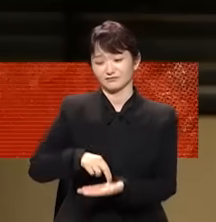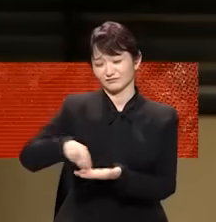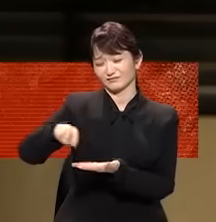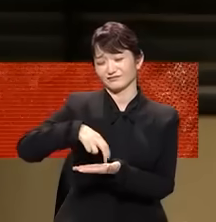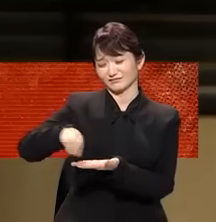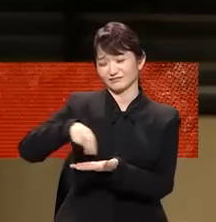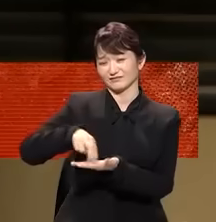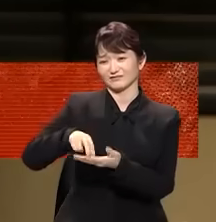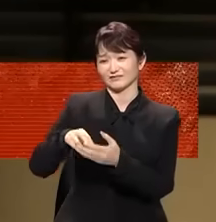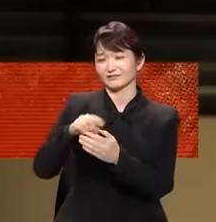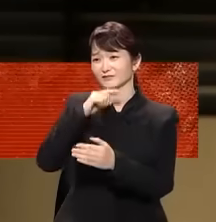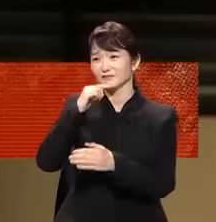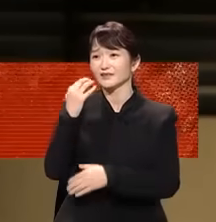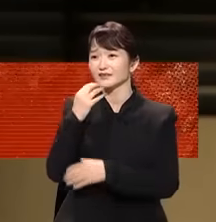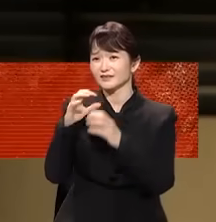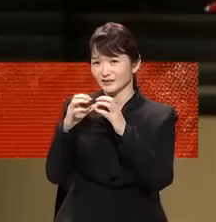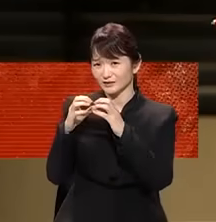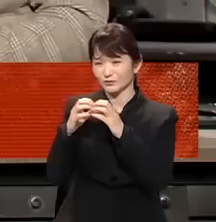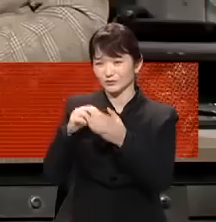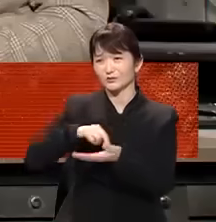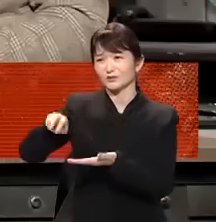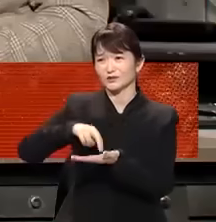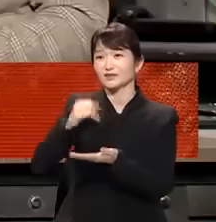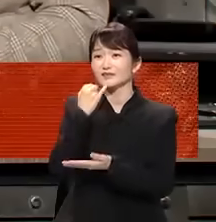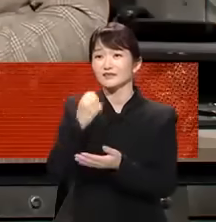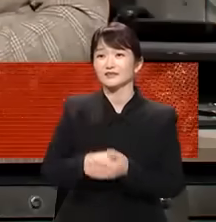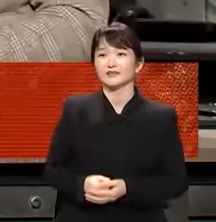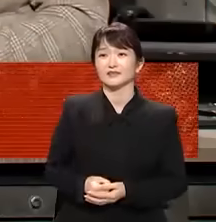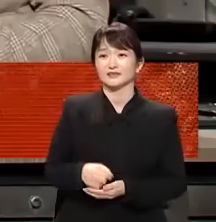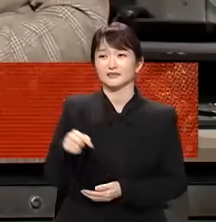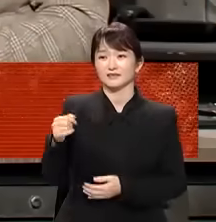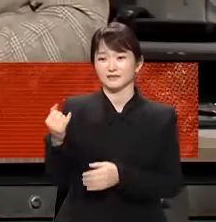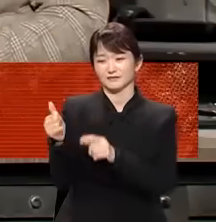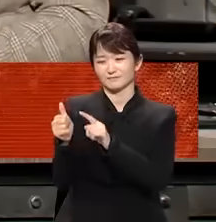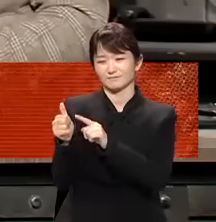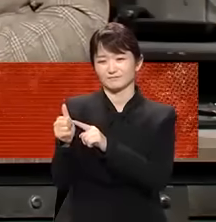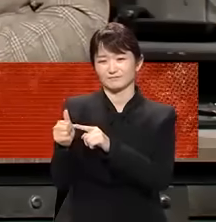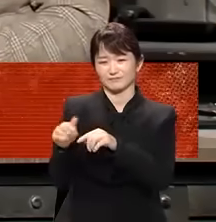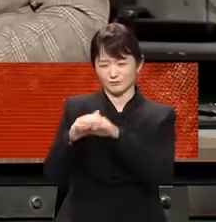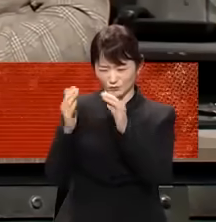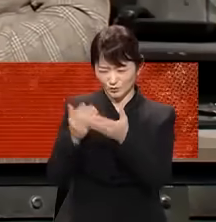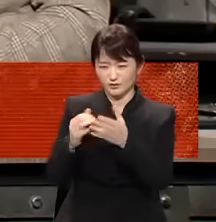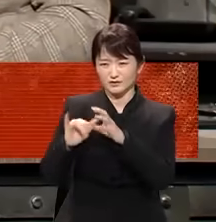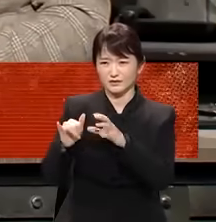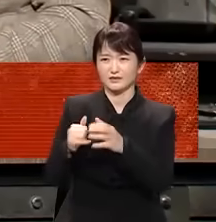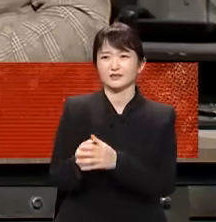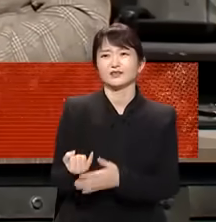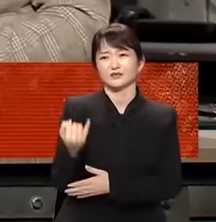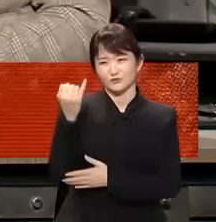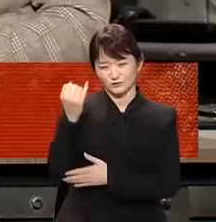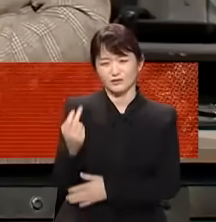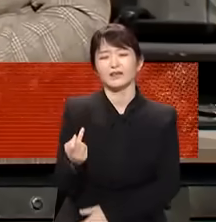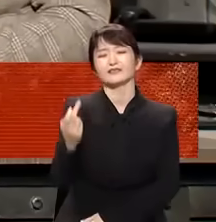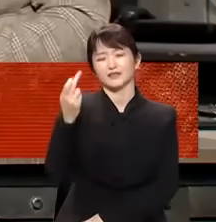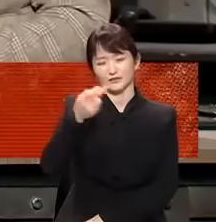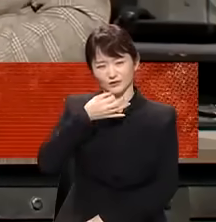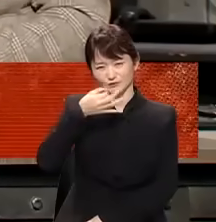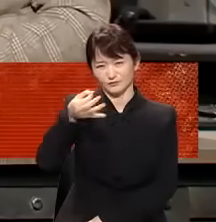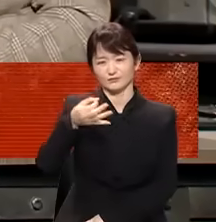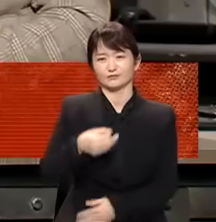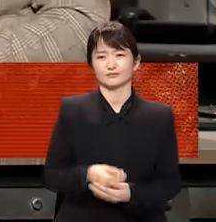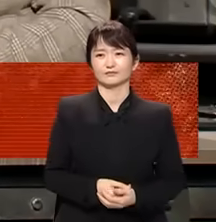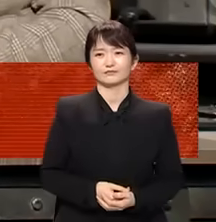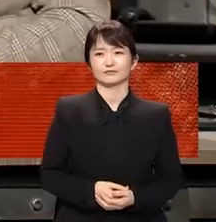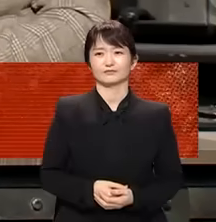같아요 저기는 진짜 저 이분은이 세상 모두가 누나고 모두가 다 형인 분이기 때문에네 그냥 노는 다 형 누나 근데